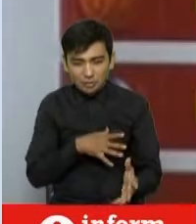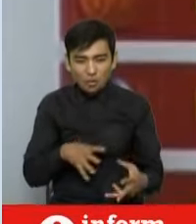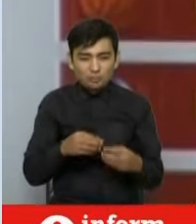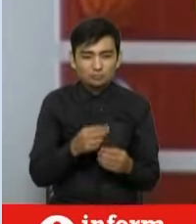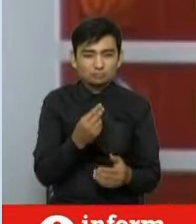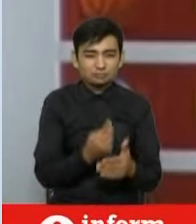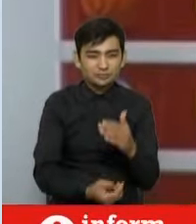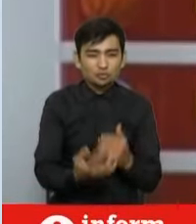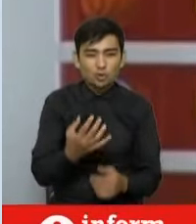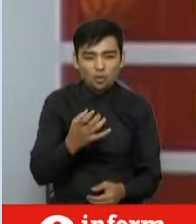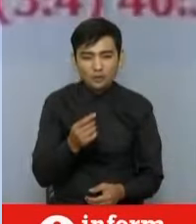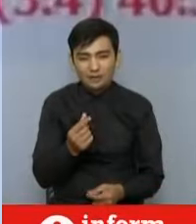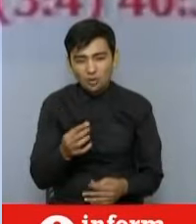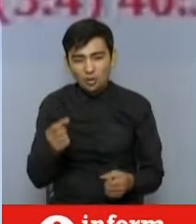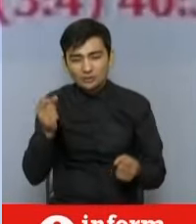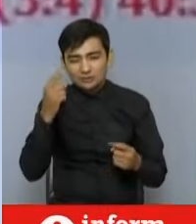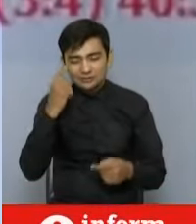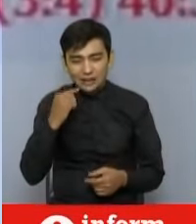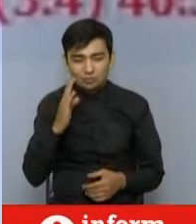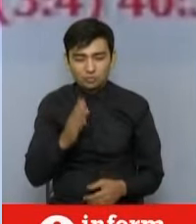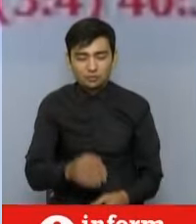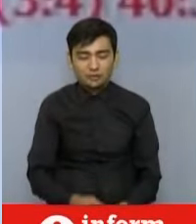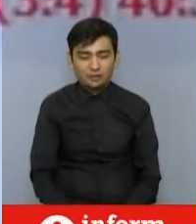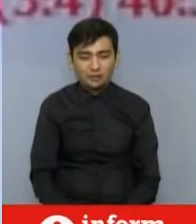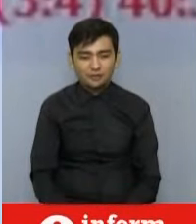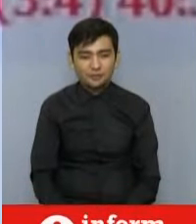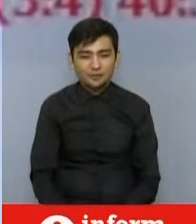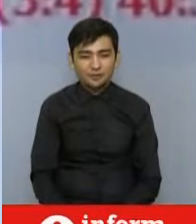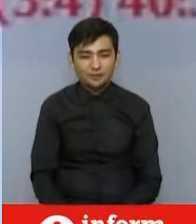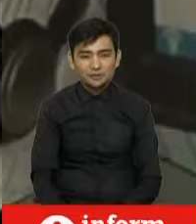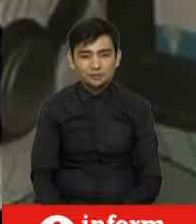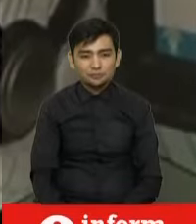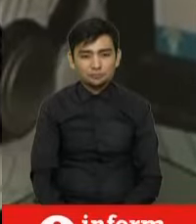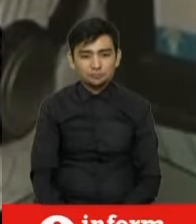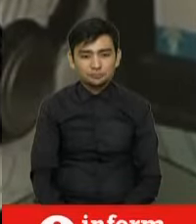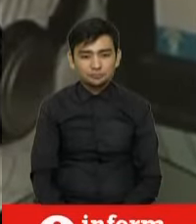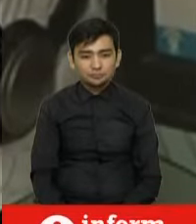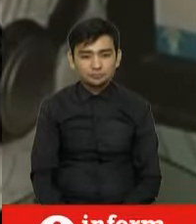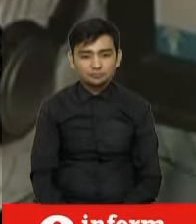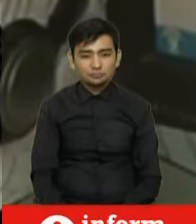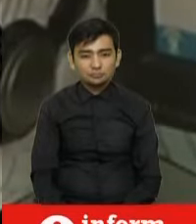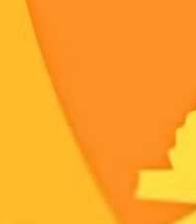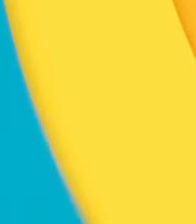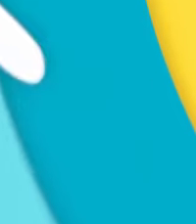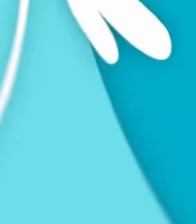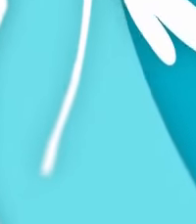ұтылған сомасын біліп отырады. Нұрболат Жаңабекұлы, Дидар Елеуов, Информбюро, Астана.